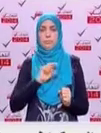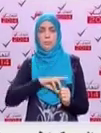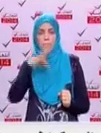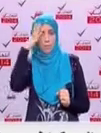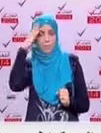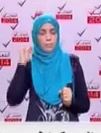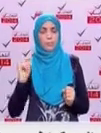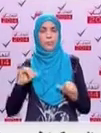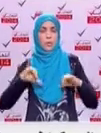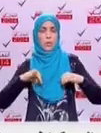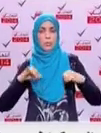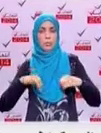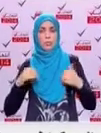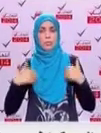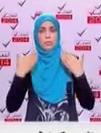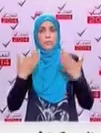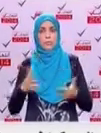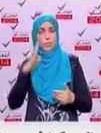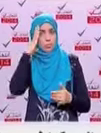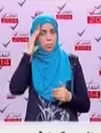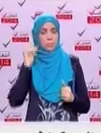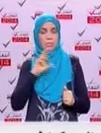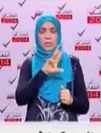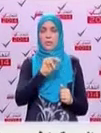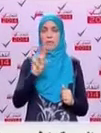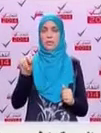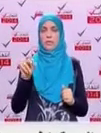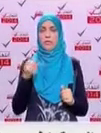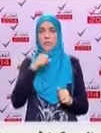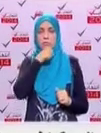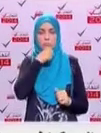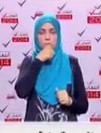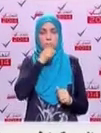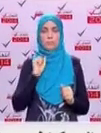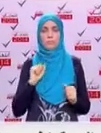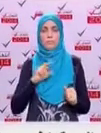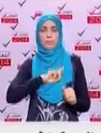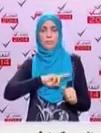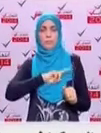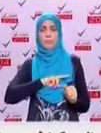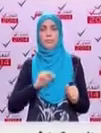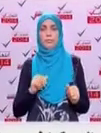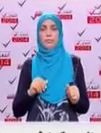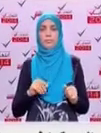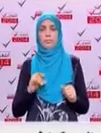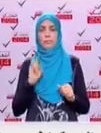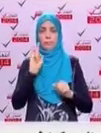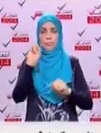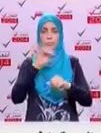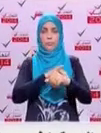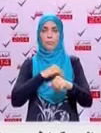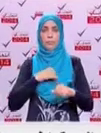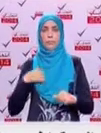وفئة الشباب اللي هم كذلك منسية كيف ما فئة المتقاعدين. مستشفى جندوبة